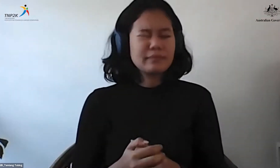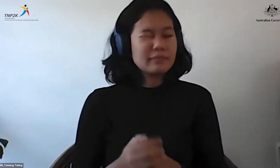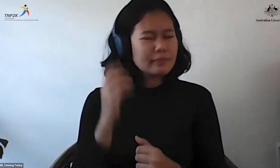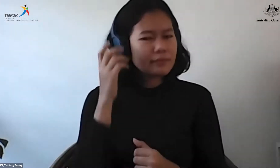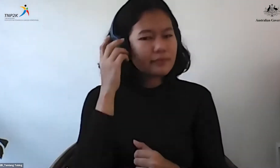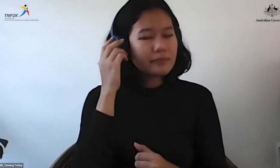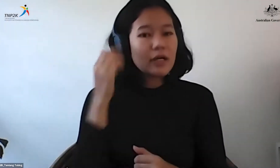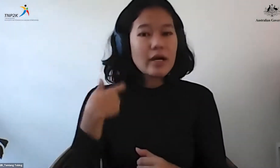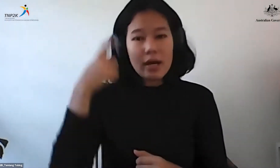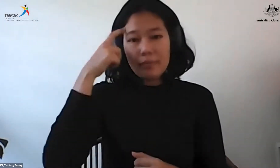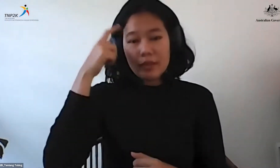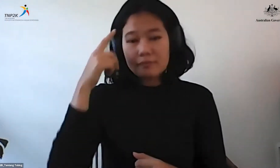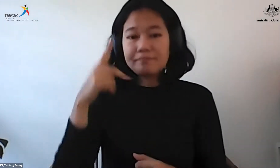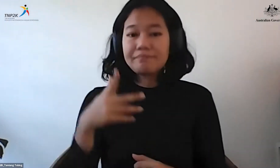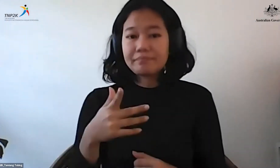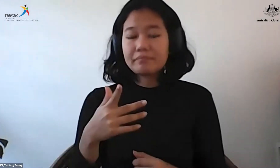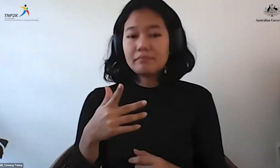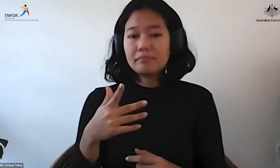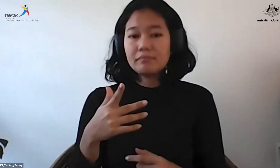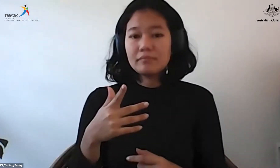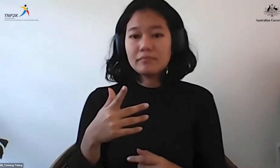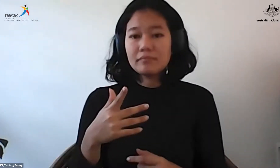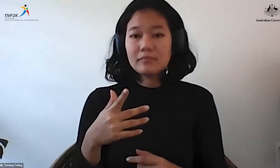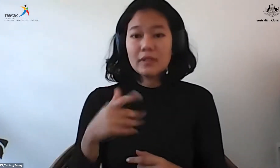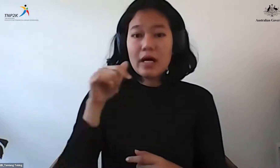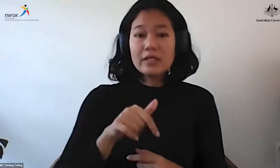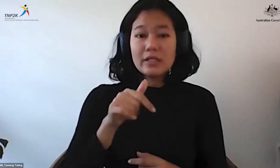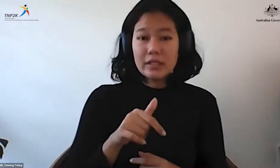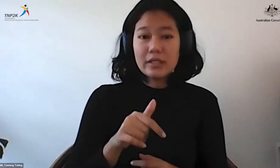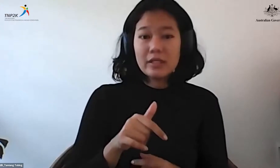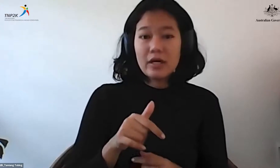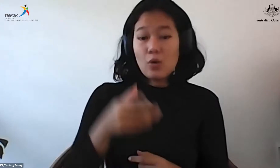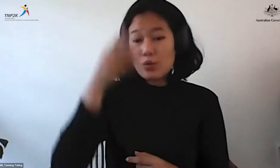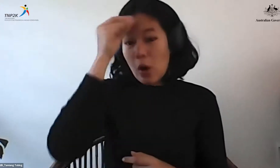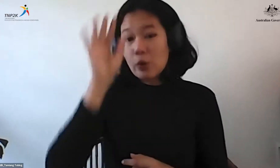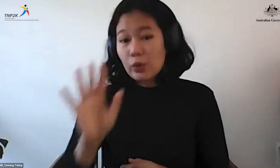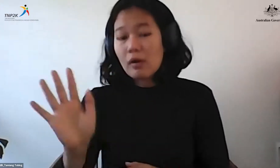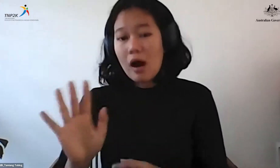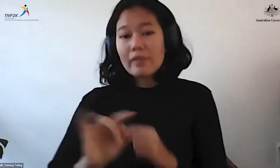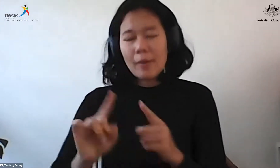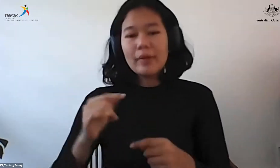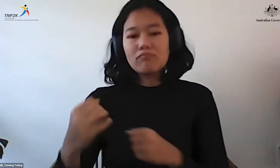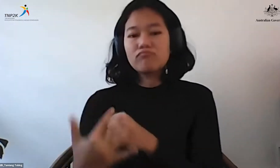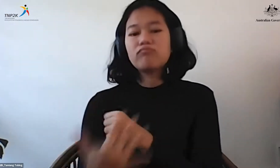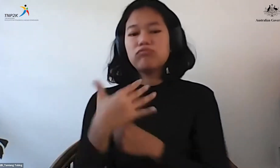Saya kira kemudian kita bukan hanya sudah mengetahui, tapi kita semua merasakan bagaimana